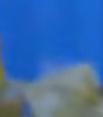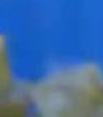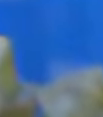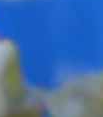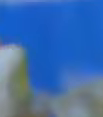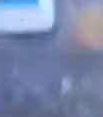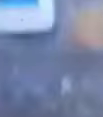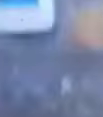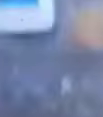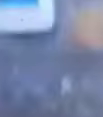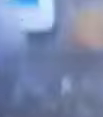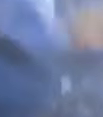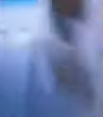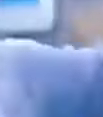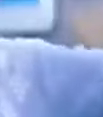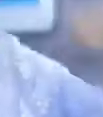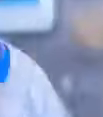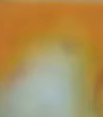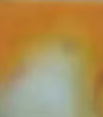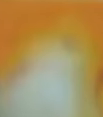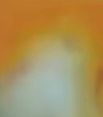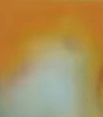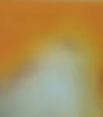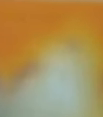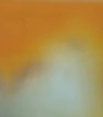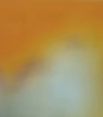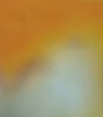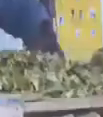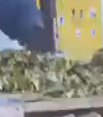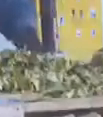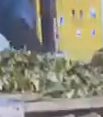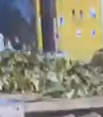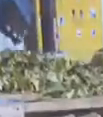wengine wote. BBI oye. Oh yeah.